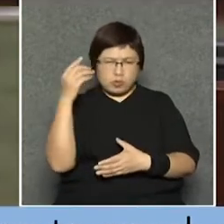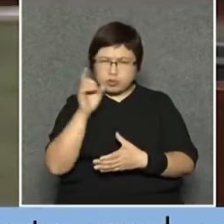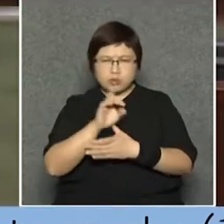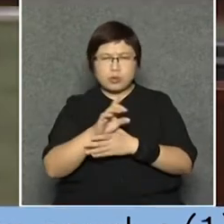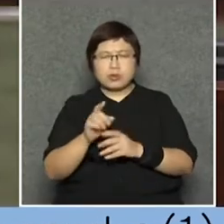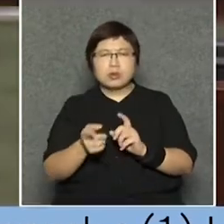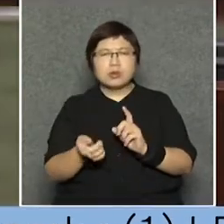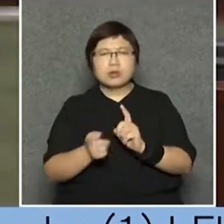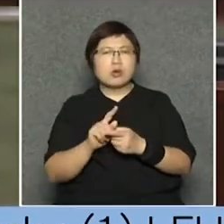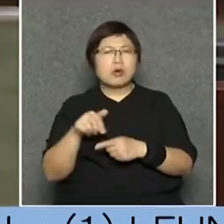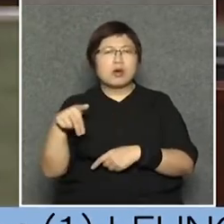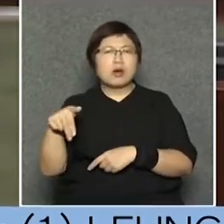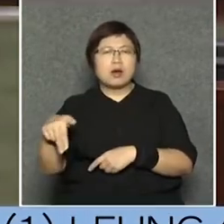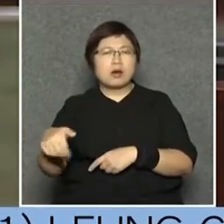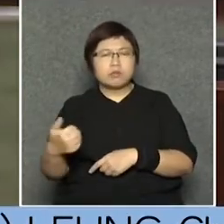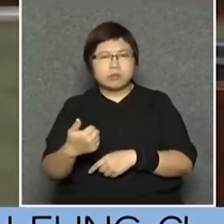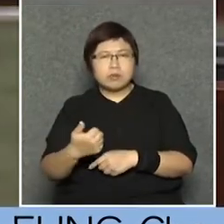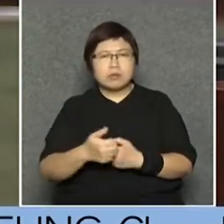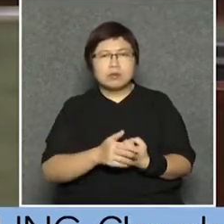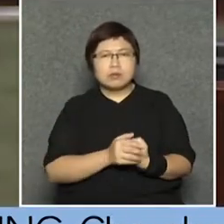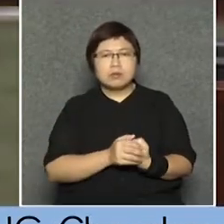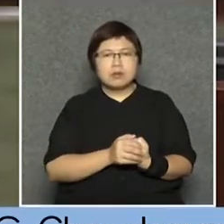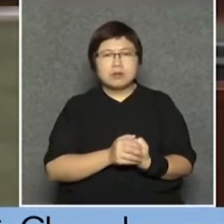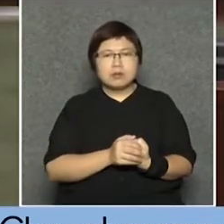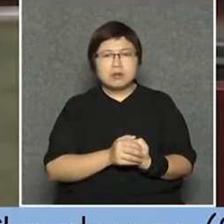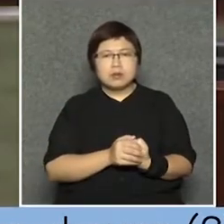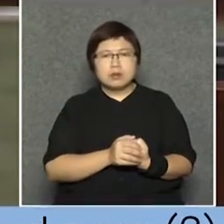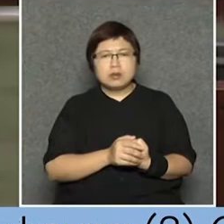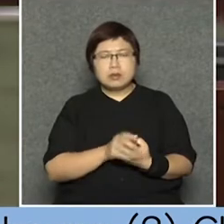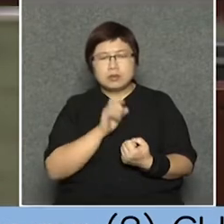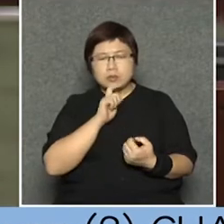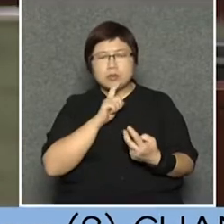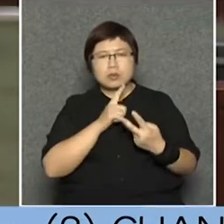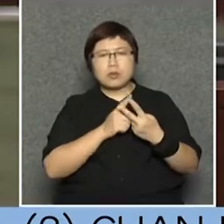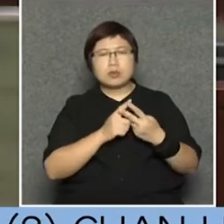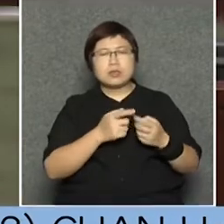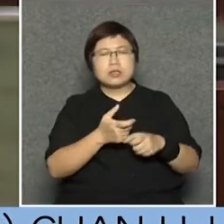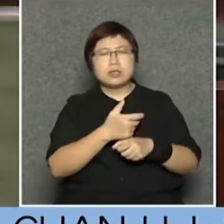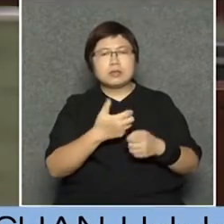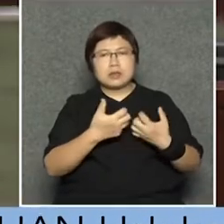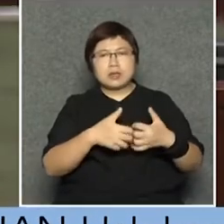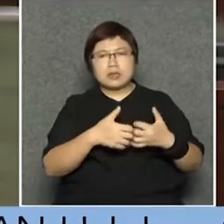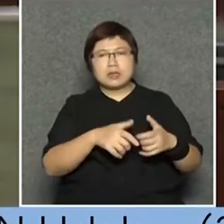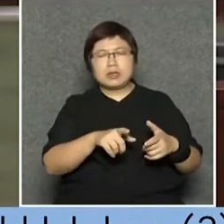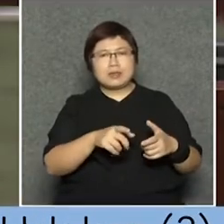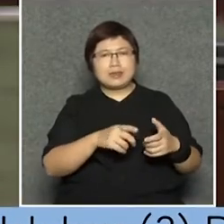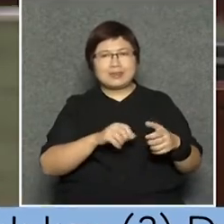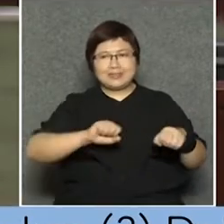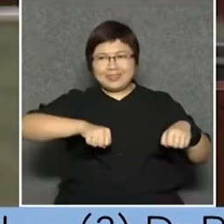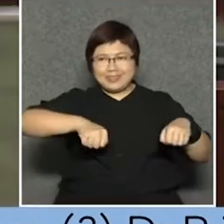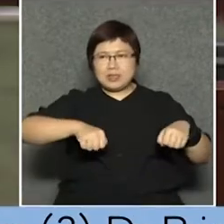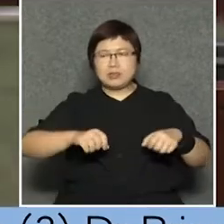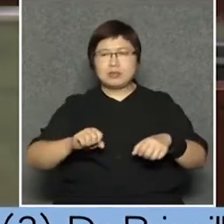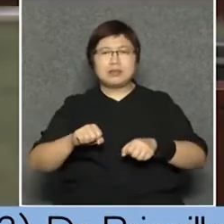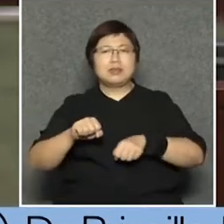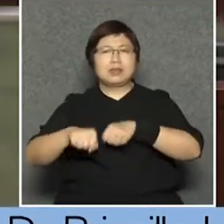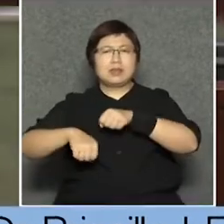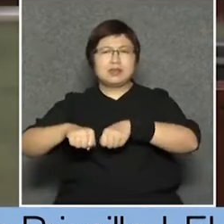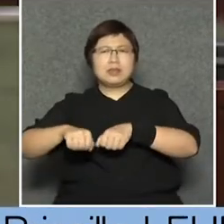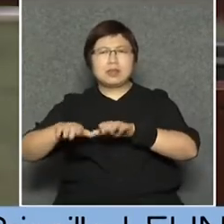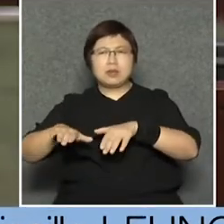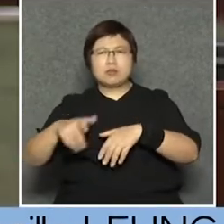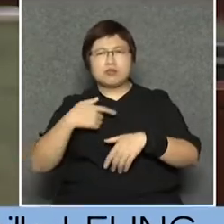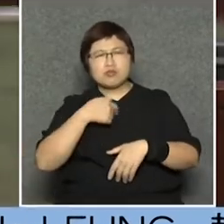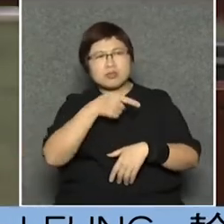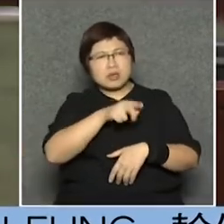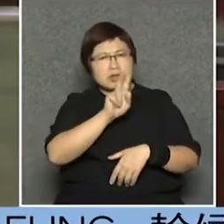為礙於工業革命，其實電單車就是單車來的，是不是？大家如果去任何的博物館